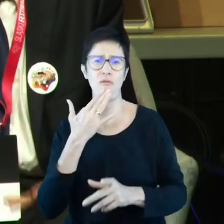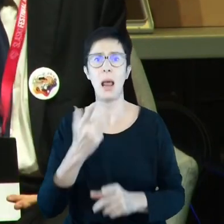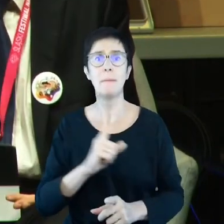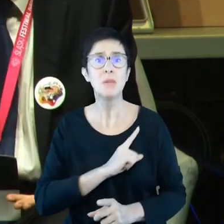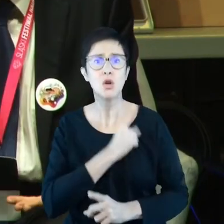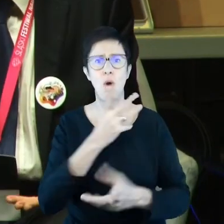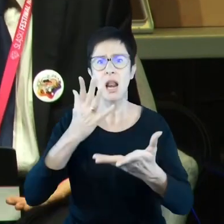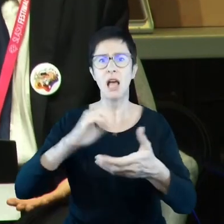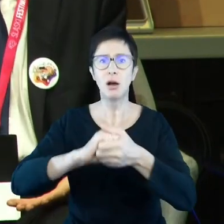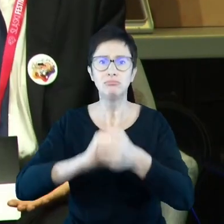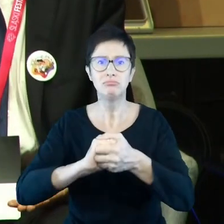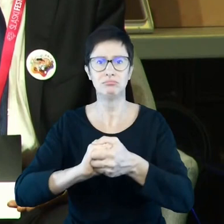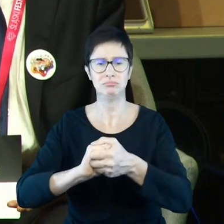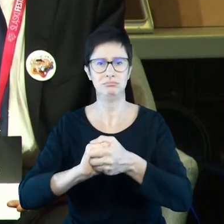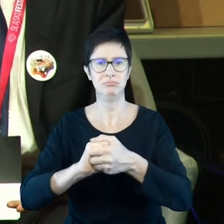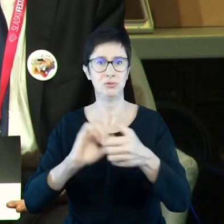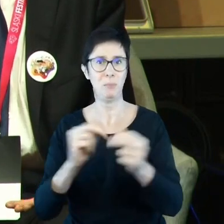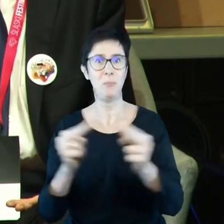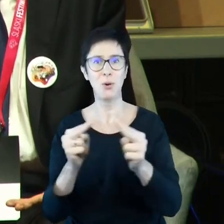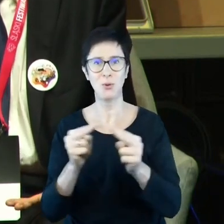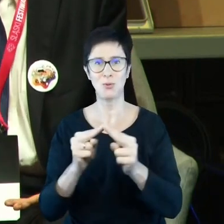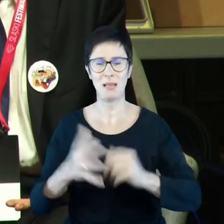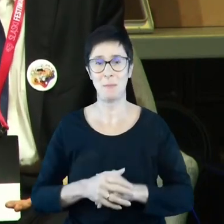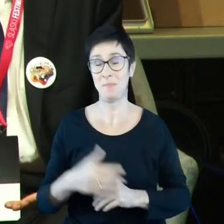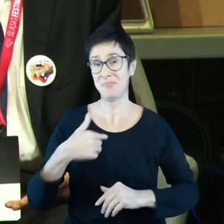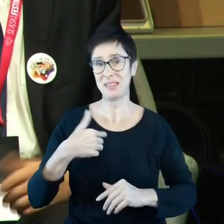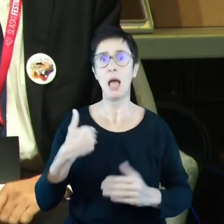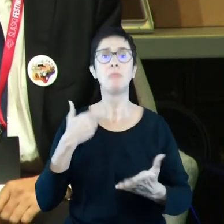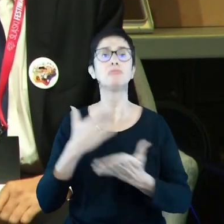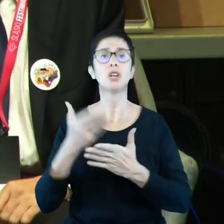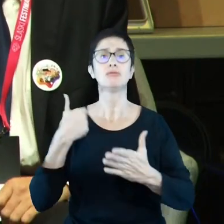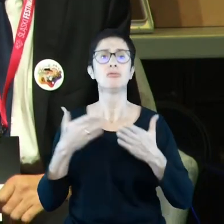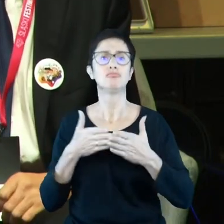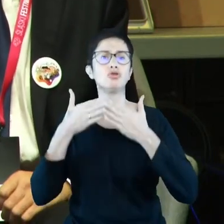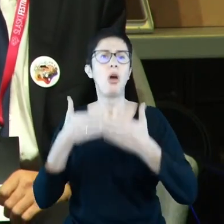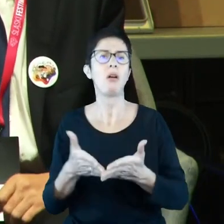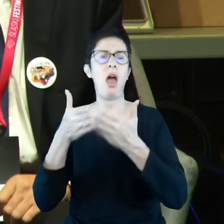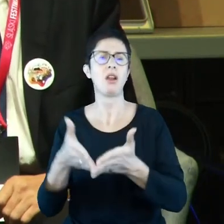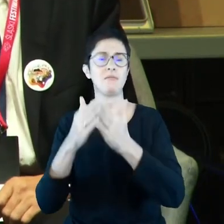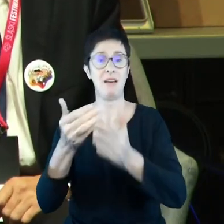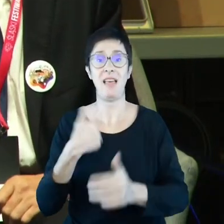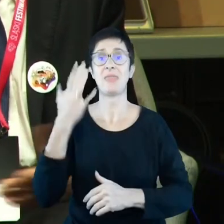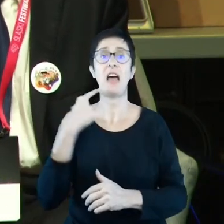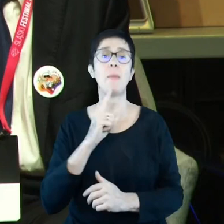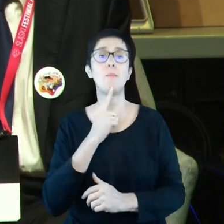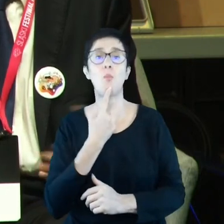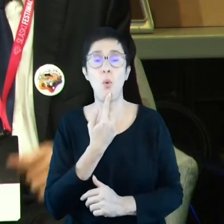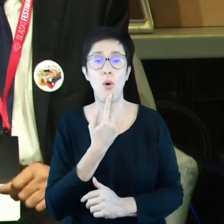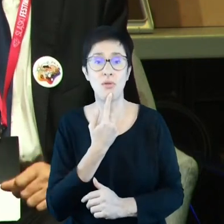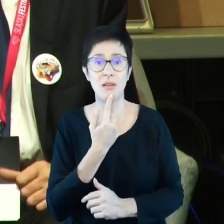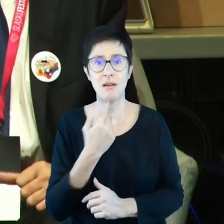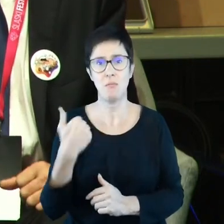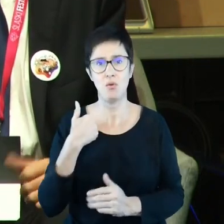Ja sam do tego Moby Dicka trafiłem przez żeglarstwo, dlatego że ja jako bardzo młody człowiek zacząłem